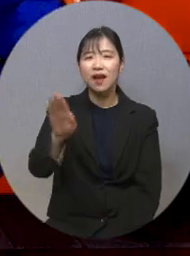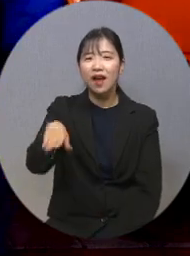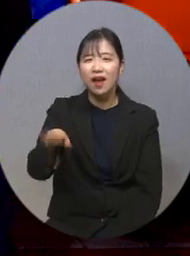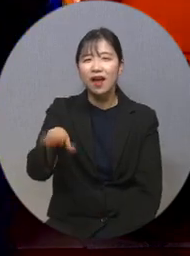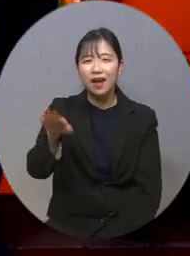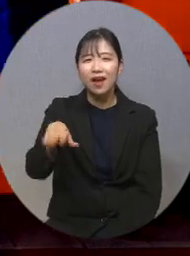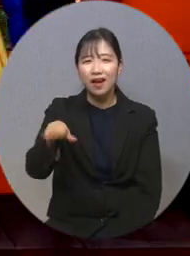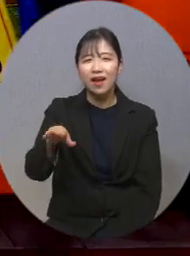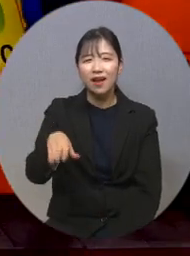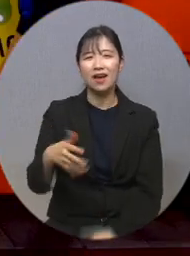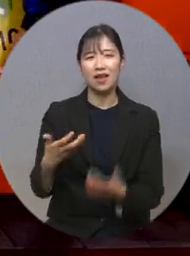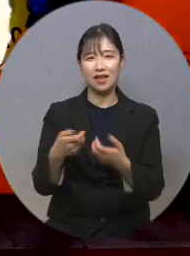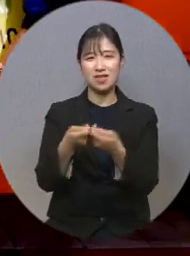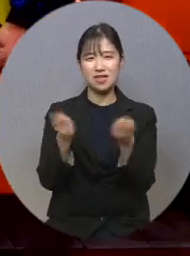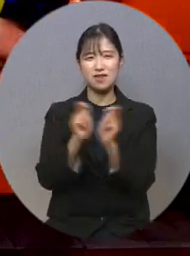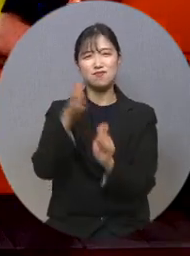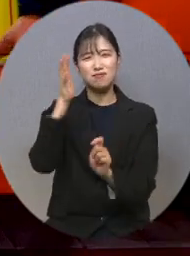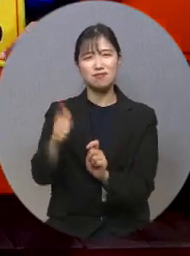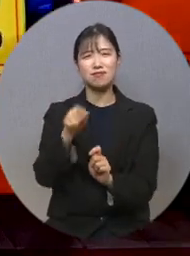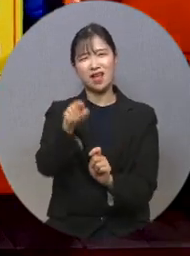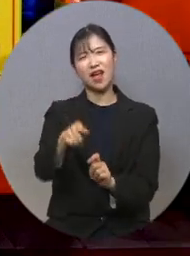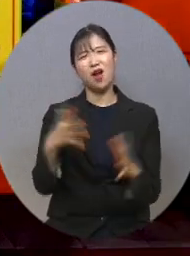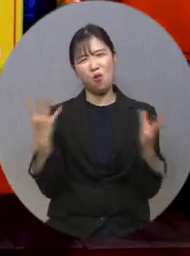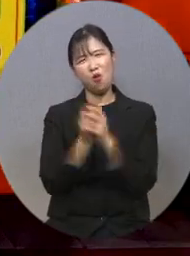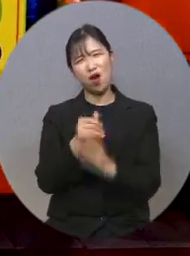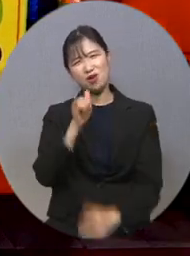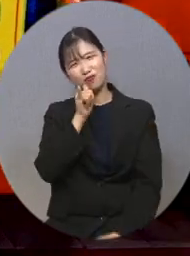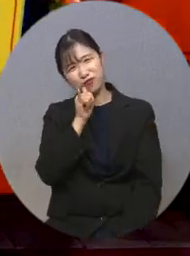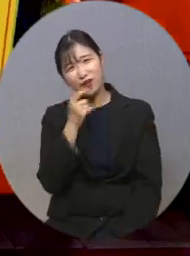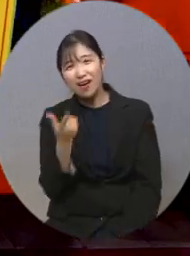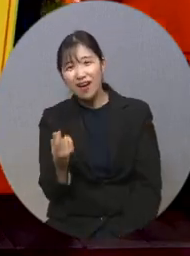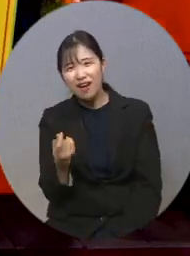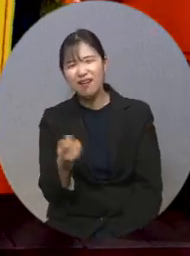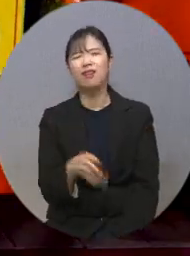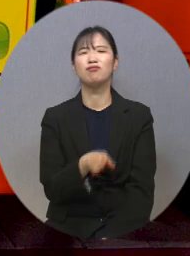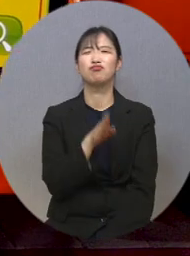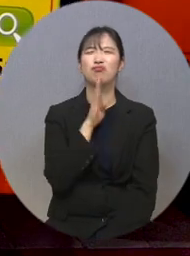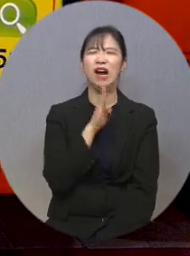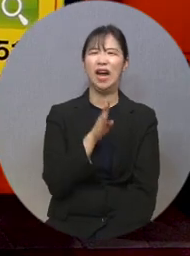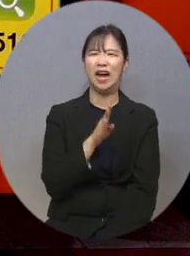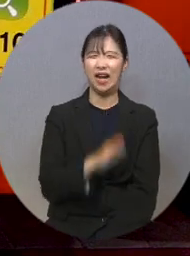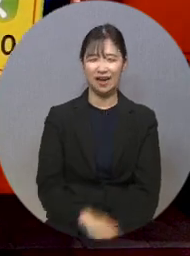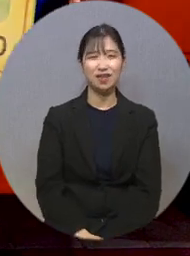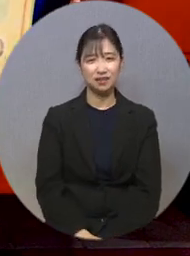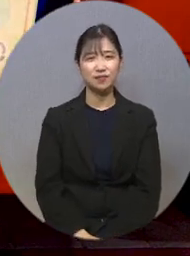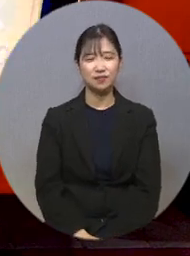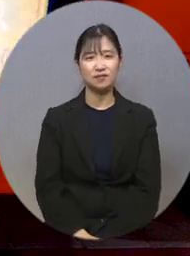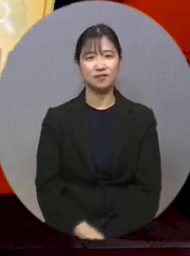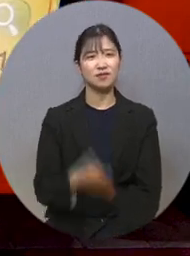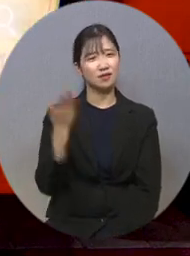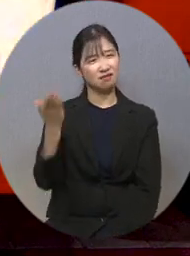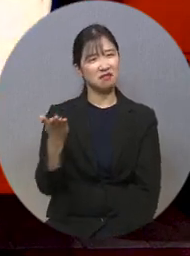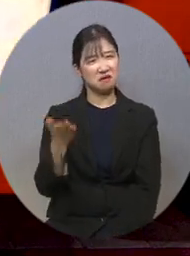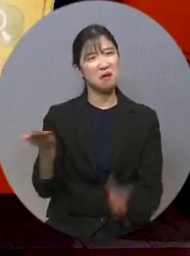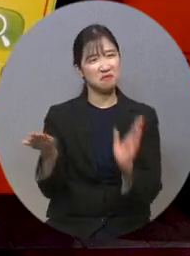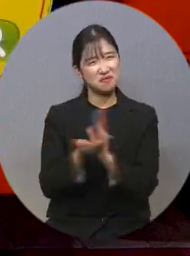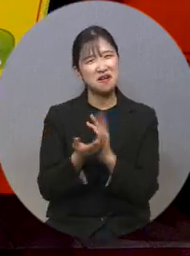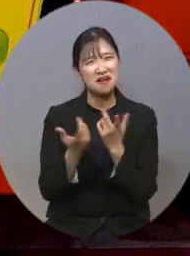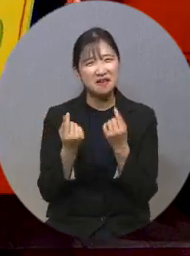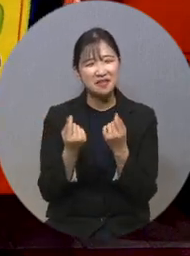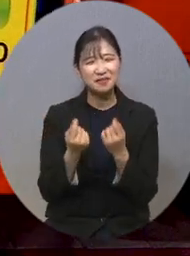네. 팀장님이 이미 남도장터에 확 중독이 되셨어요. 아 그래요? 팀장님 진로를 찾은 것 같아요. 아